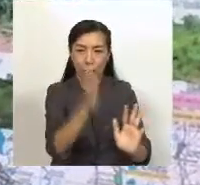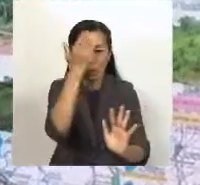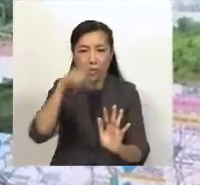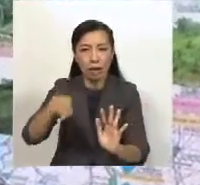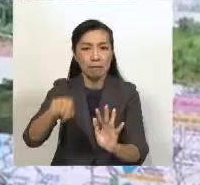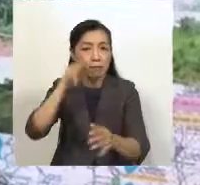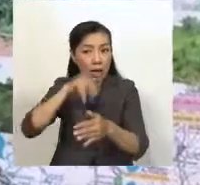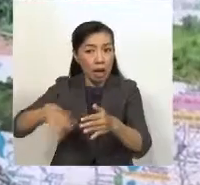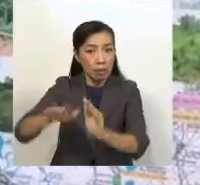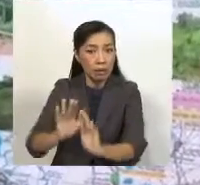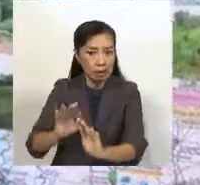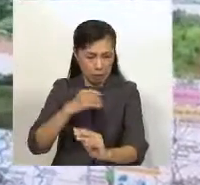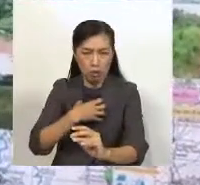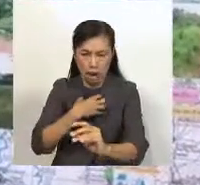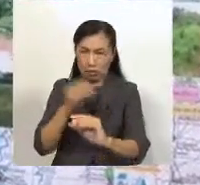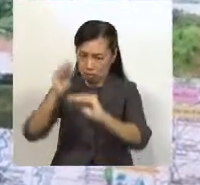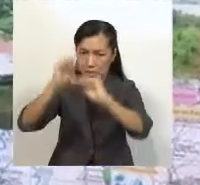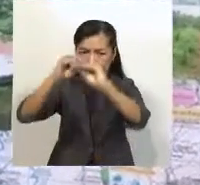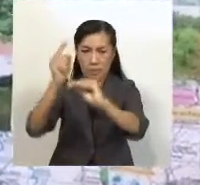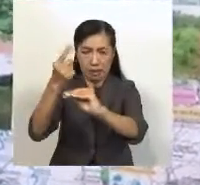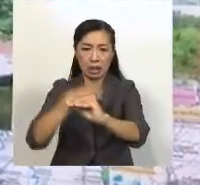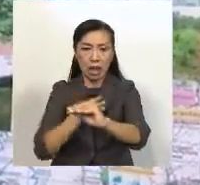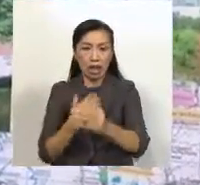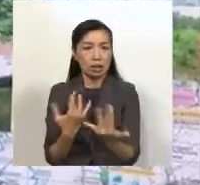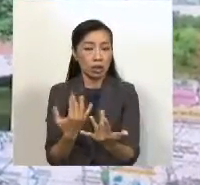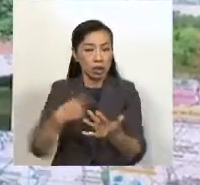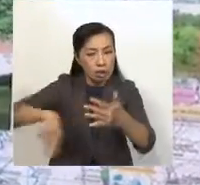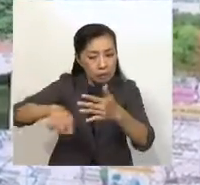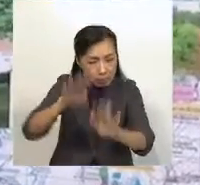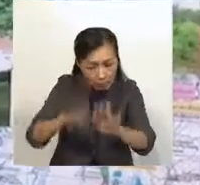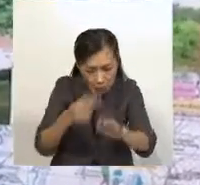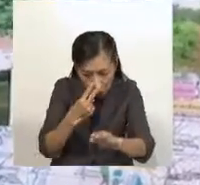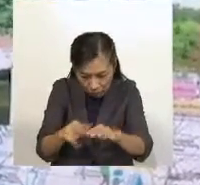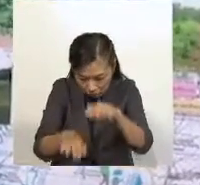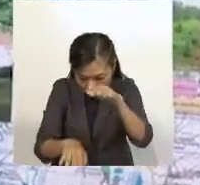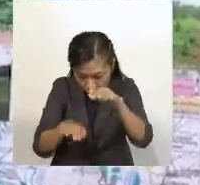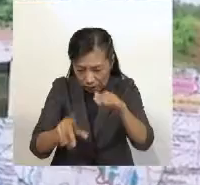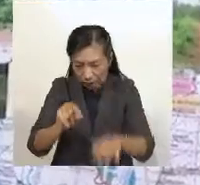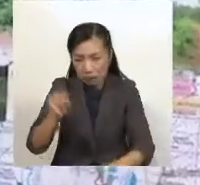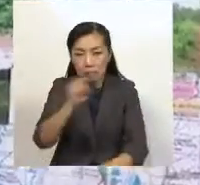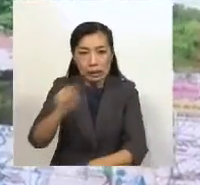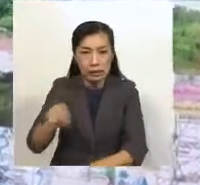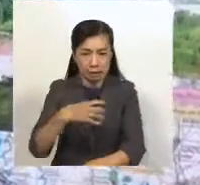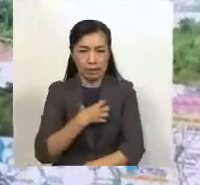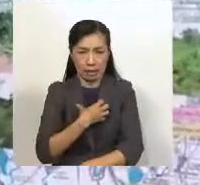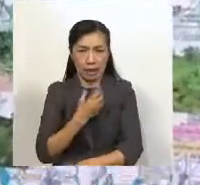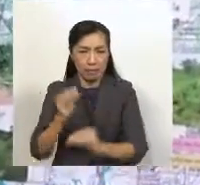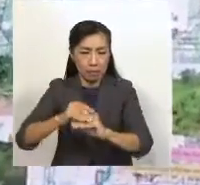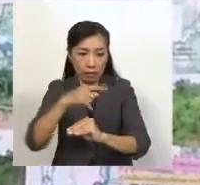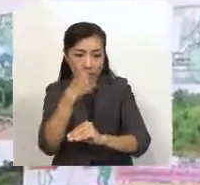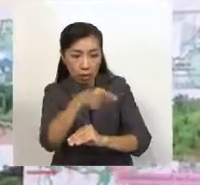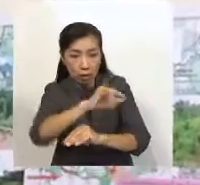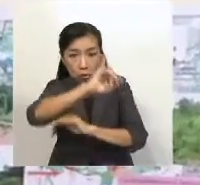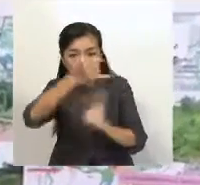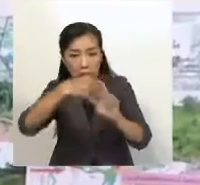การน้ำในอ่างเก็บน้ำเขื่อนลำปาวอีกเป็นจำนวนมากนะครับตอนนี้มีอยู่แค่20กว่าเปอร์เซ็นต์เท่านั้นเองเพราะฉะนั้นแล้วพื้นที่ที่มีฝนต